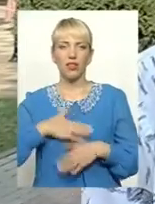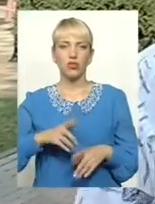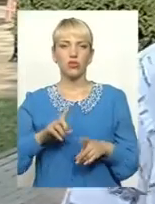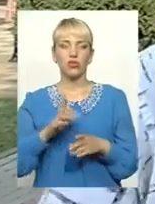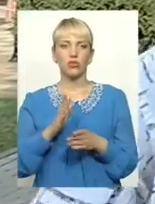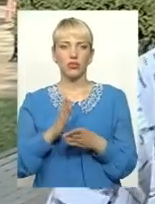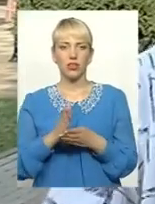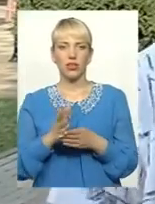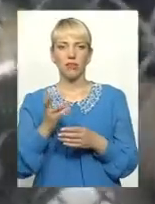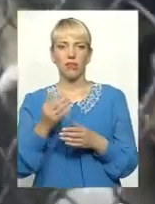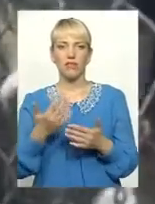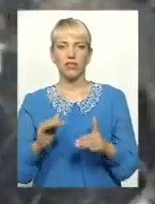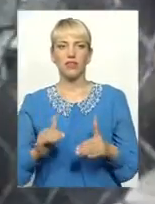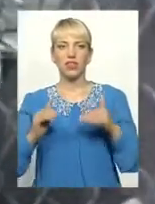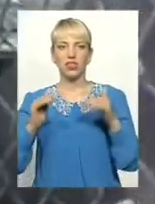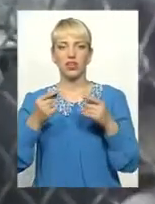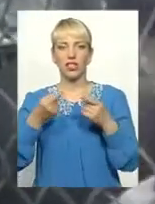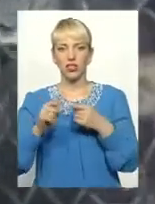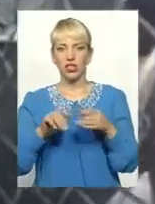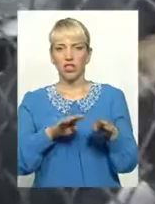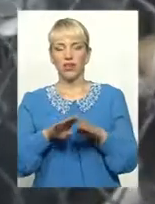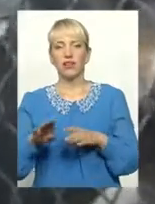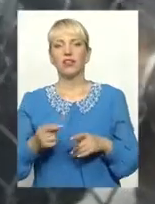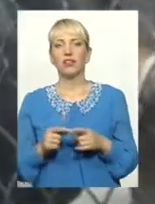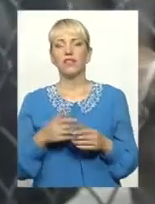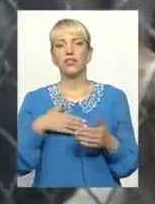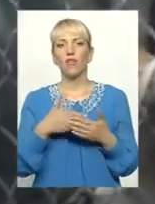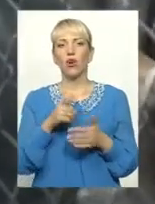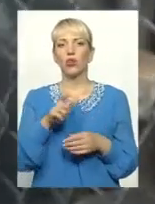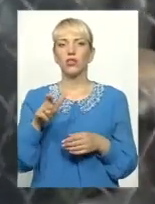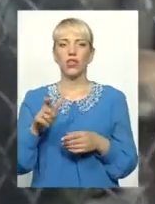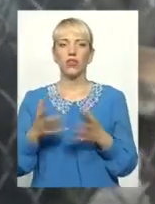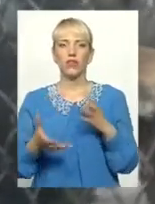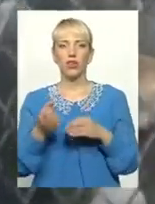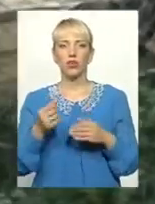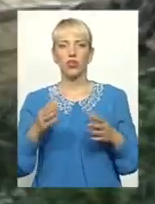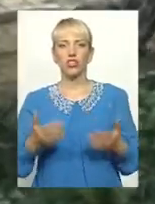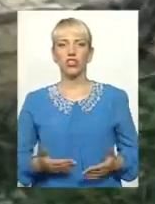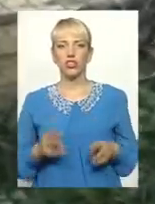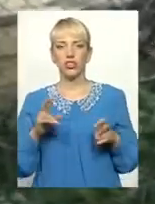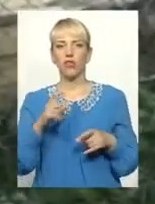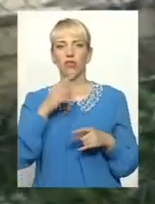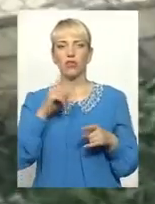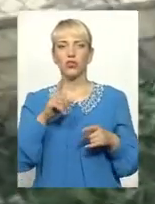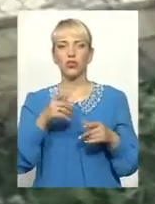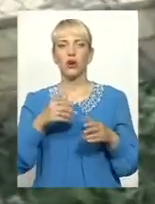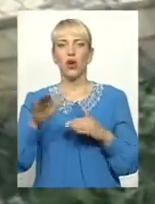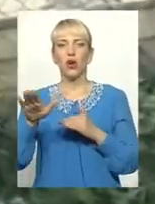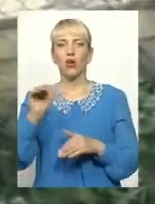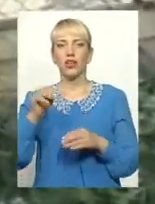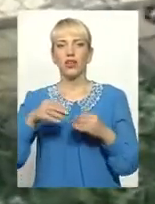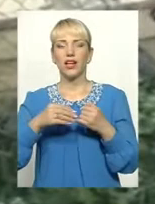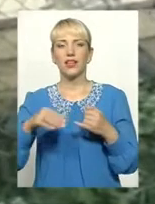вийшли на якийсь уровень. Волонтери громадської організації «Врятуй життя», які опікуються притулком, кажуть, орендар землі, на якій